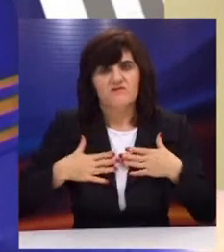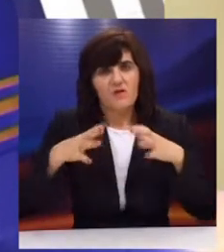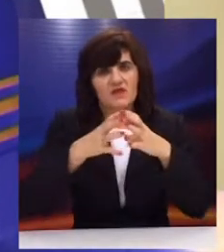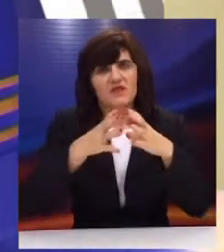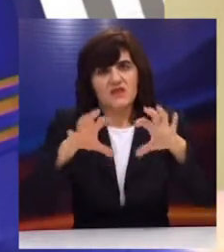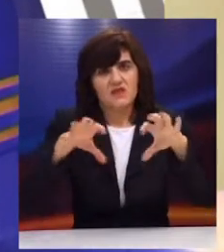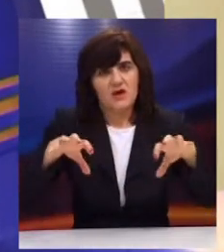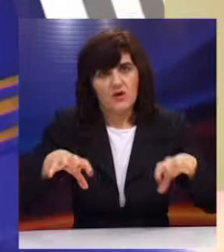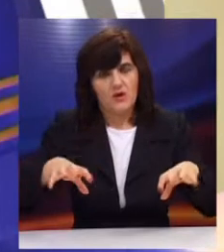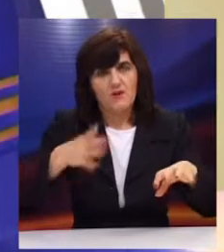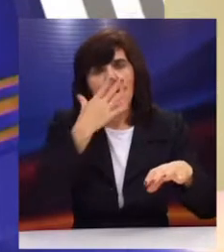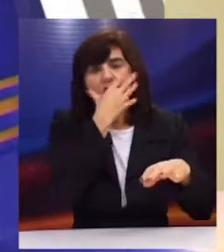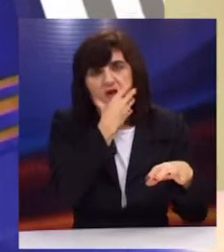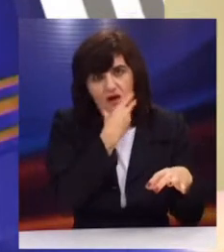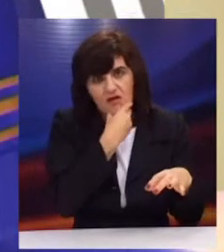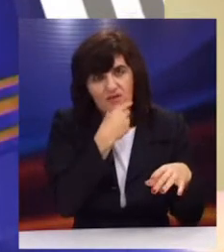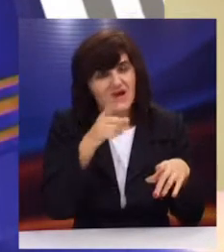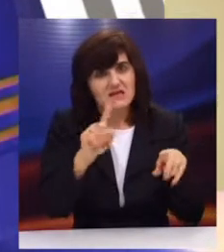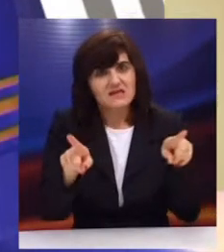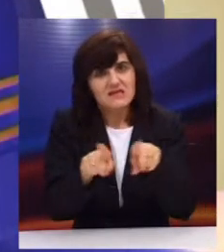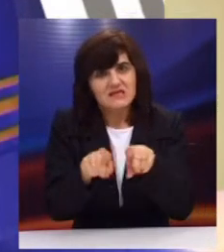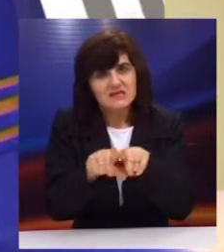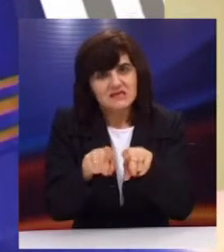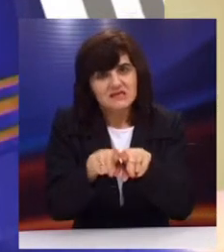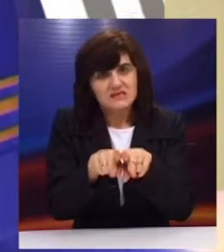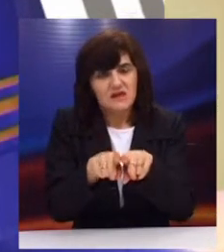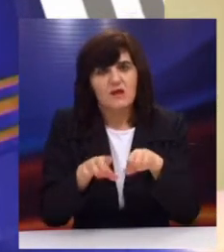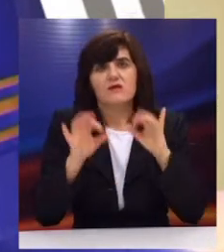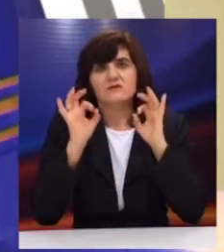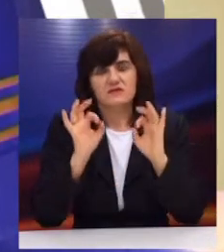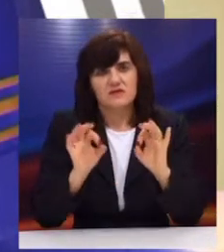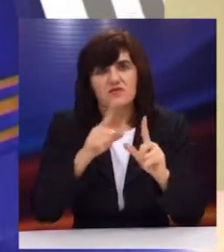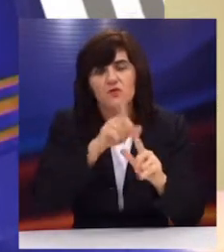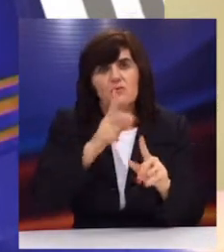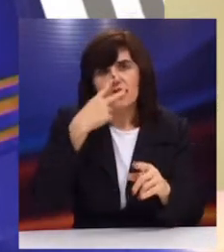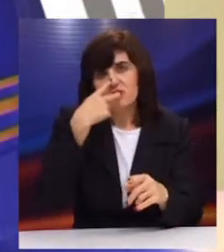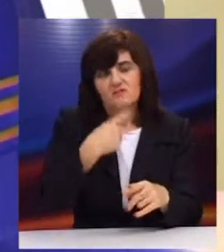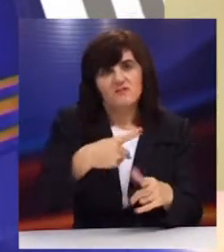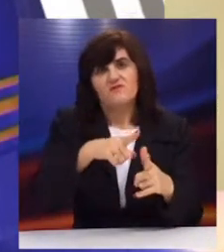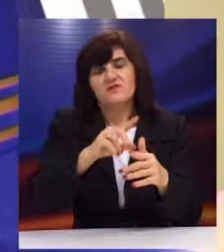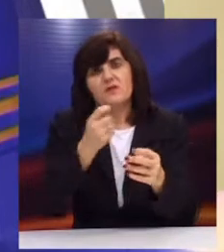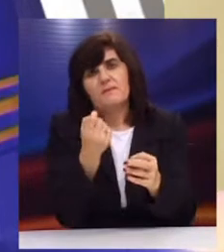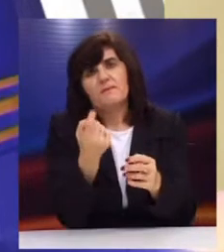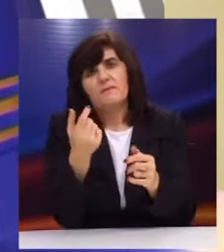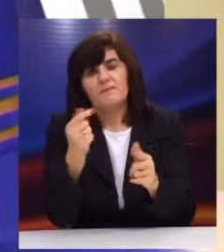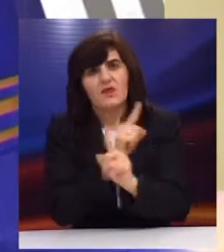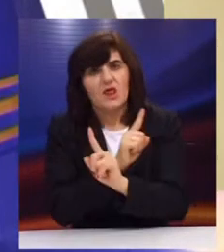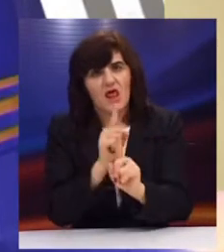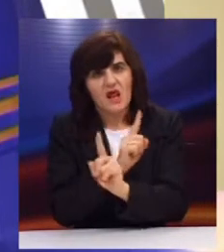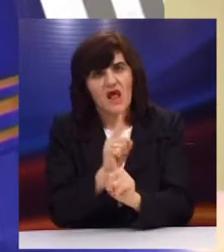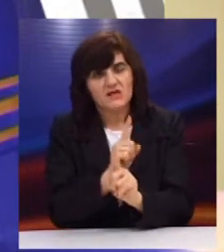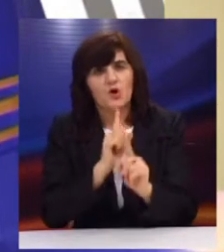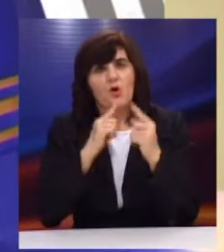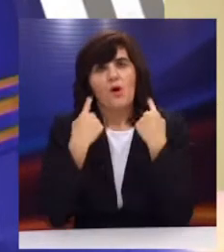delovima. Ona je jednako lepa, ali nije ista. I utoliko mora i strategija da uzme u obzir te mikroregionalne razlike